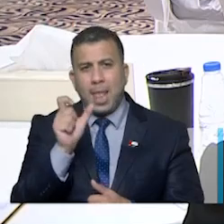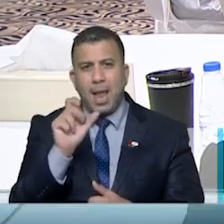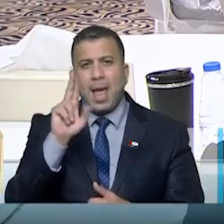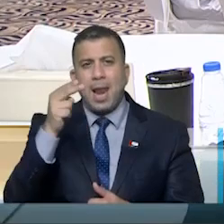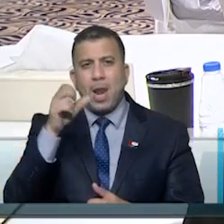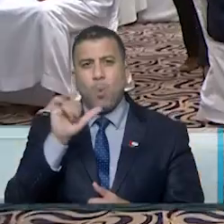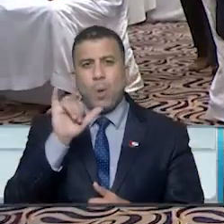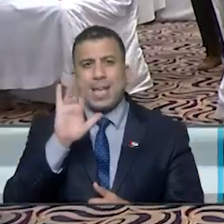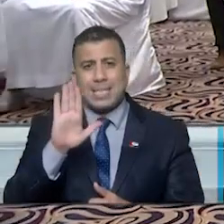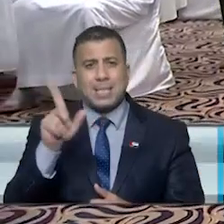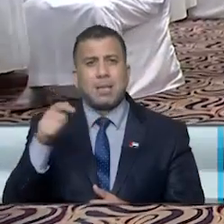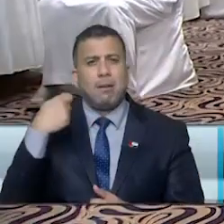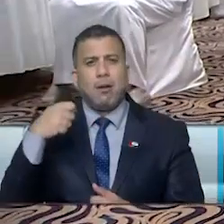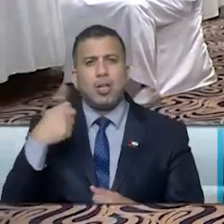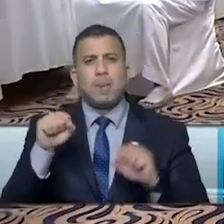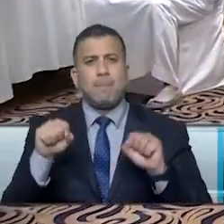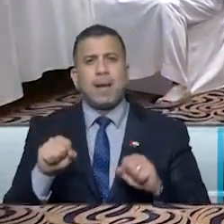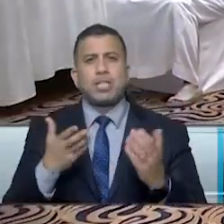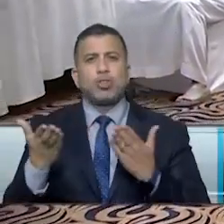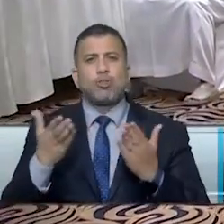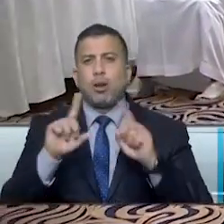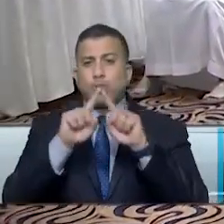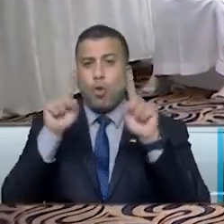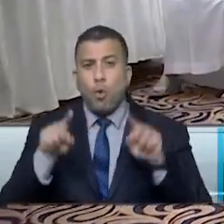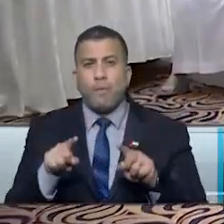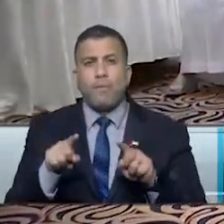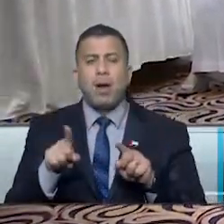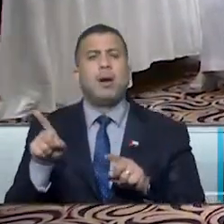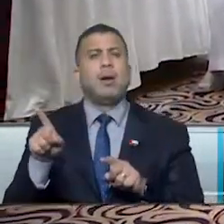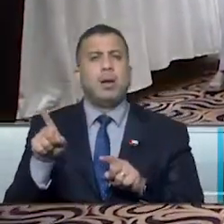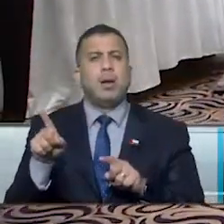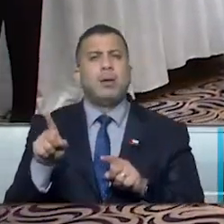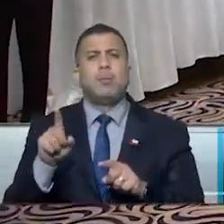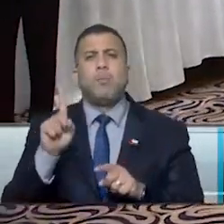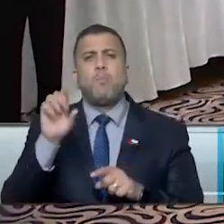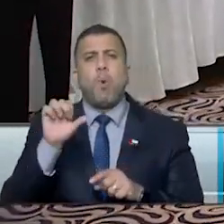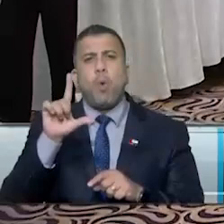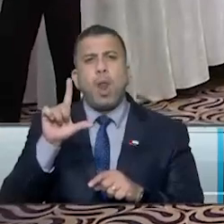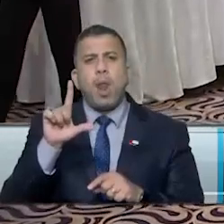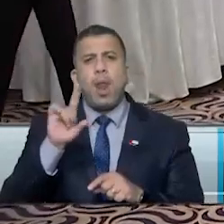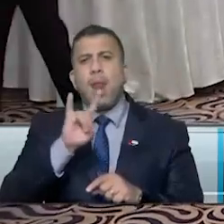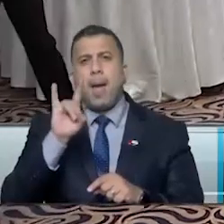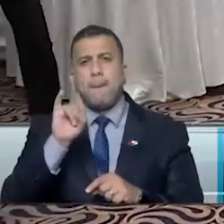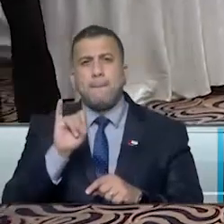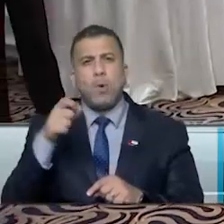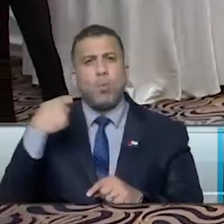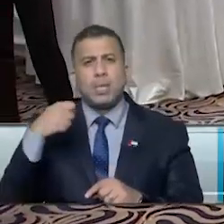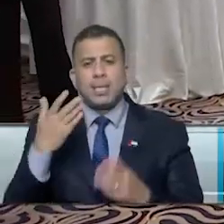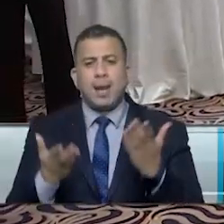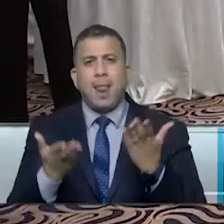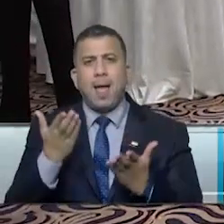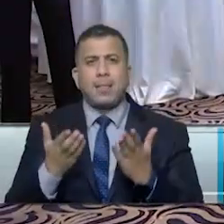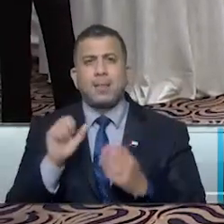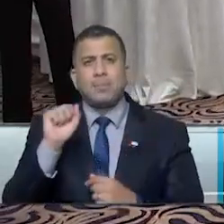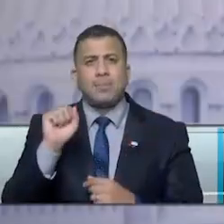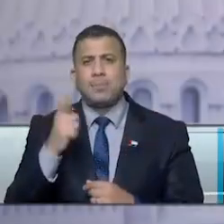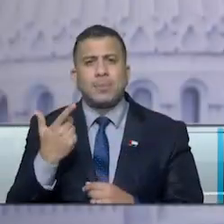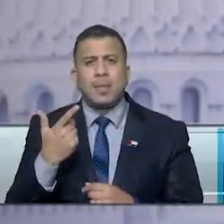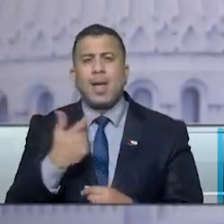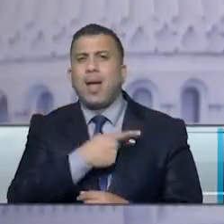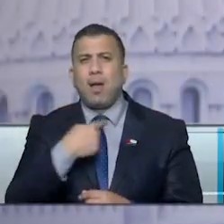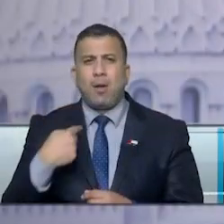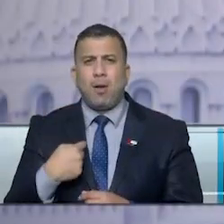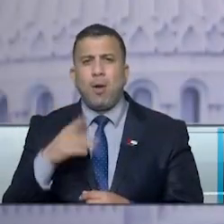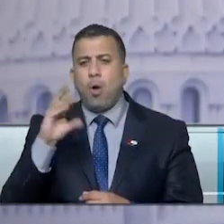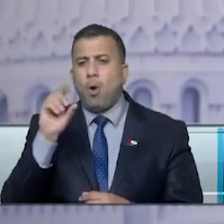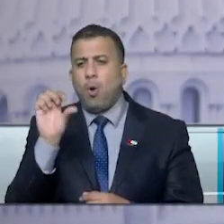سعاده عبد الله بن سلطان العويس رئيس مجلس اداره الغرفه ومعالي بول لام وزير العدل في منطقه هونج كونج الاداريه